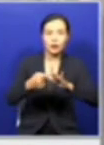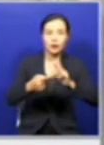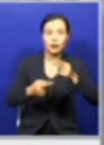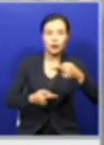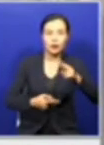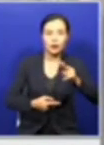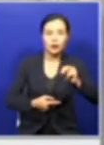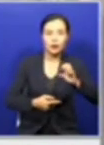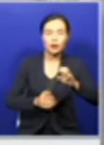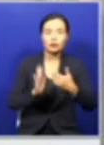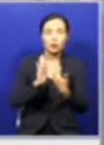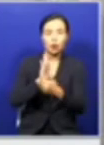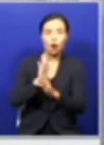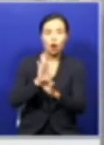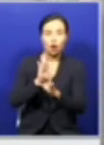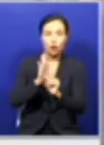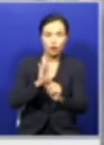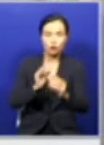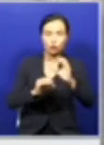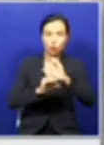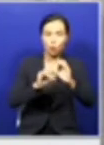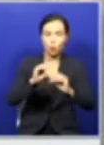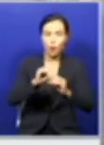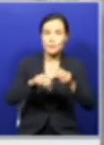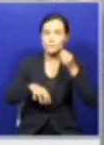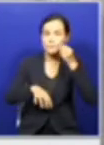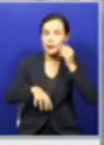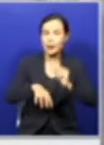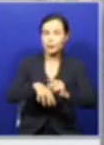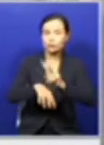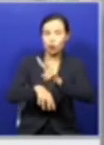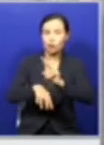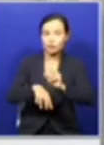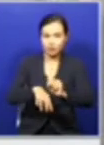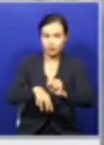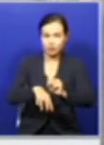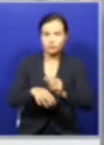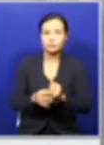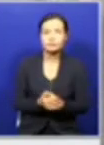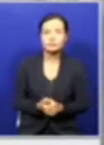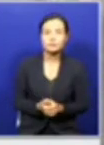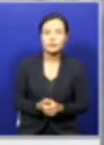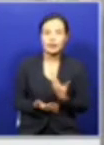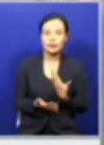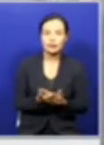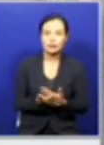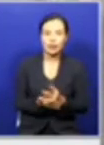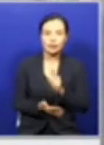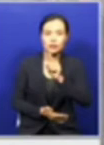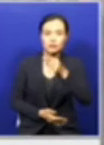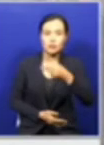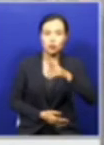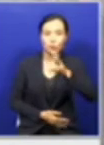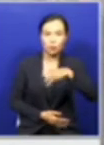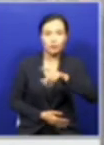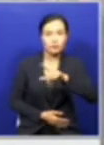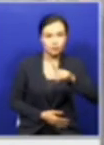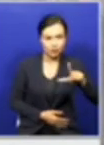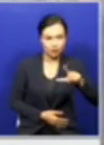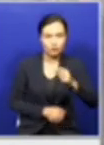โครงการหมู่บ้านละ 200,000 ใช้เงินไปประมาณ 16,000 กว่าล้าน